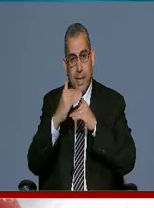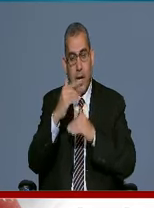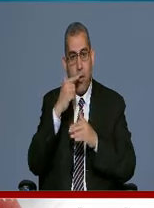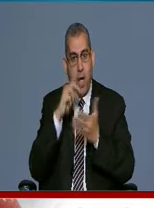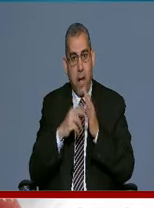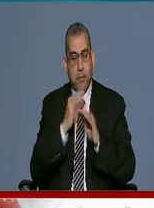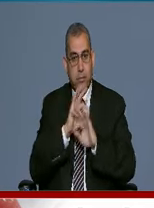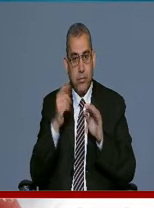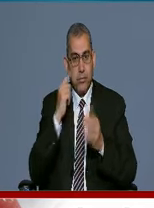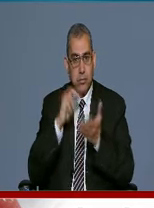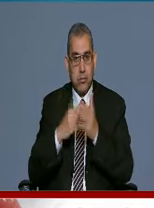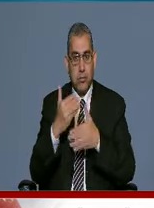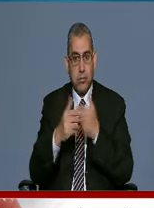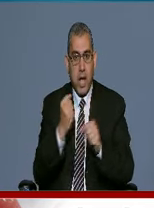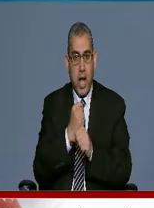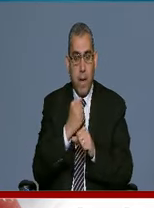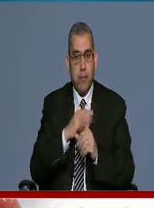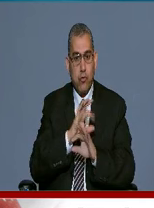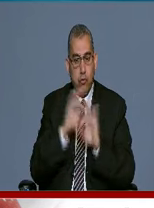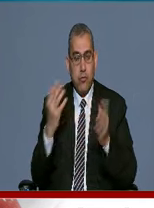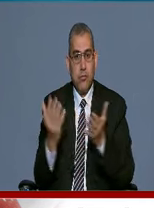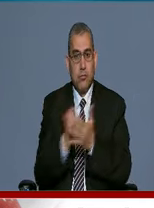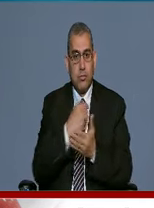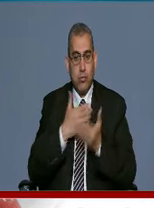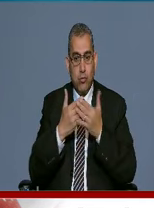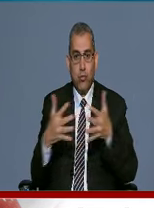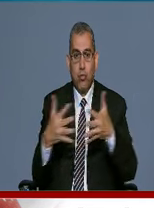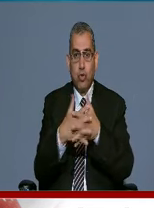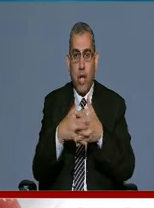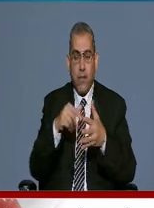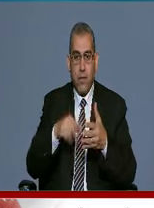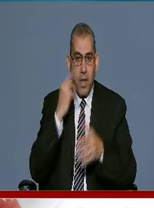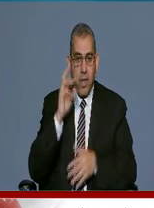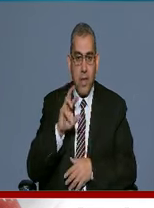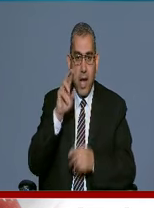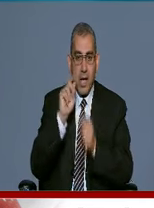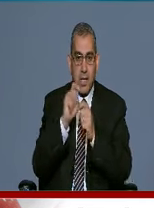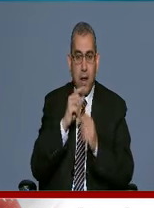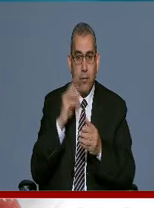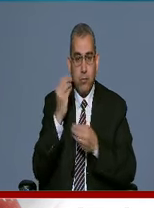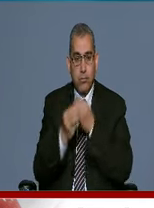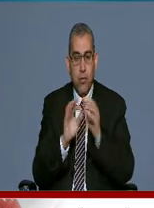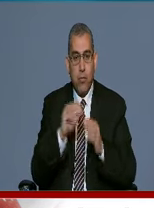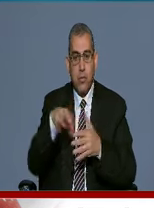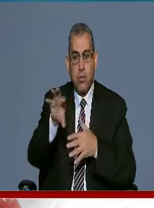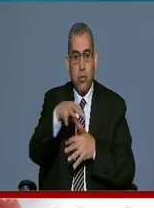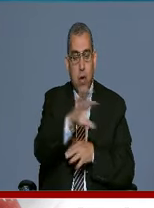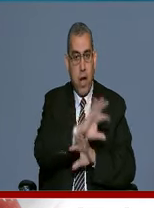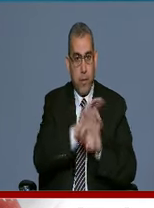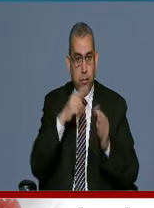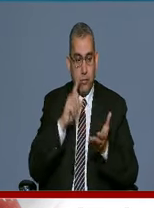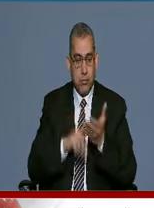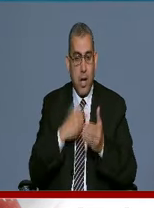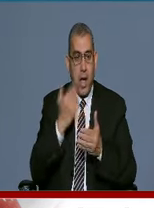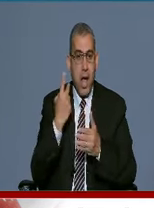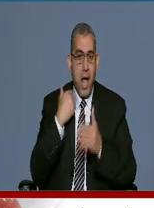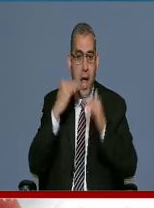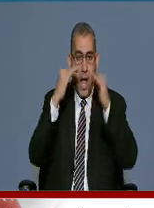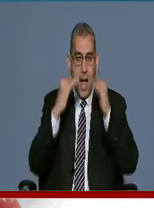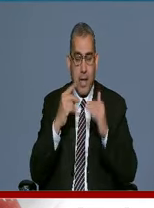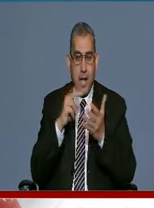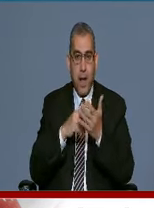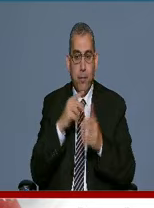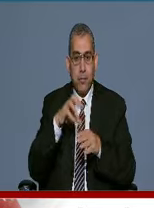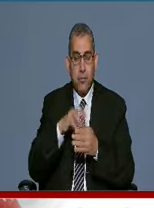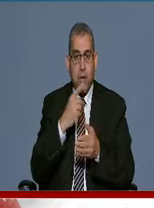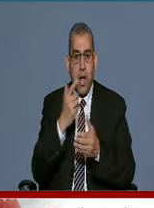على حسب استخدامه. قدرت أعمل مشاركة لمنصات الذكاء الاصطناعي والموارد على جميع المستويات، بقيت بقى أقل عدد من المعدات والخوادم